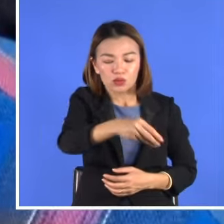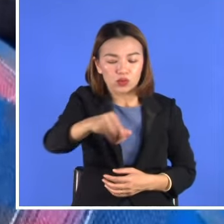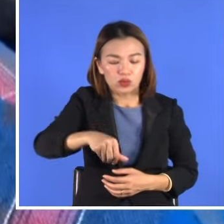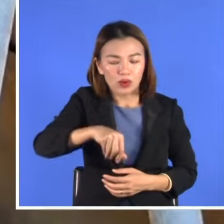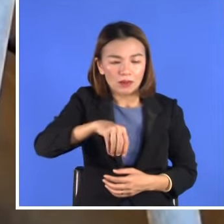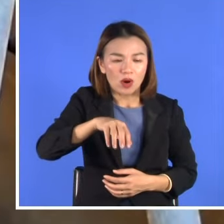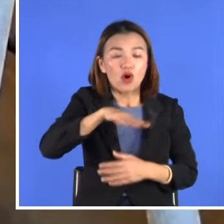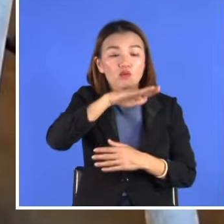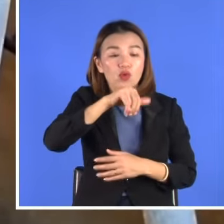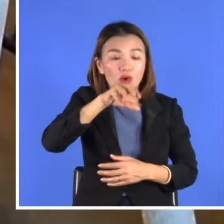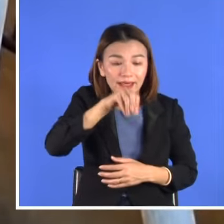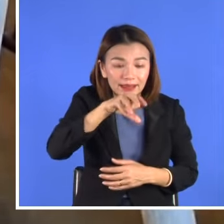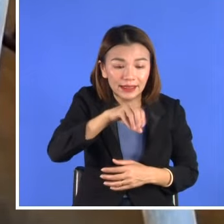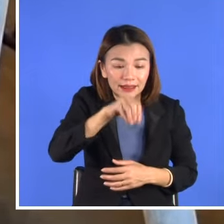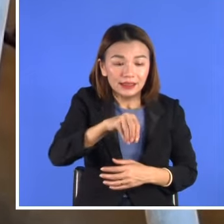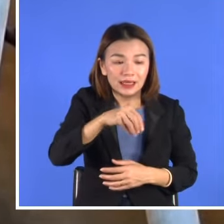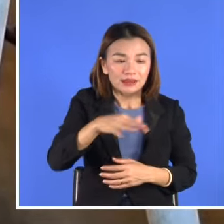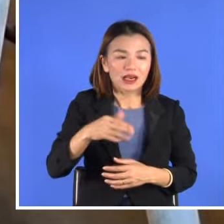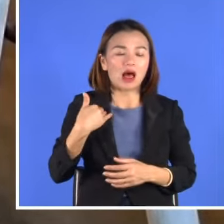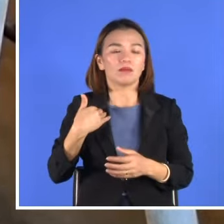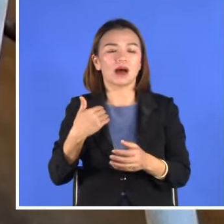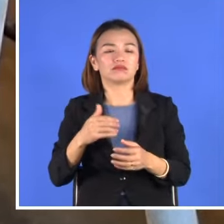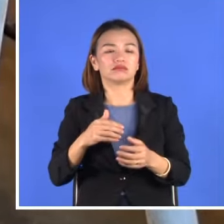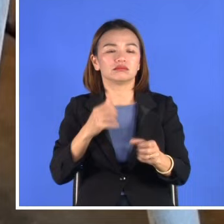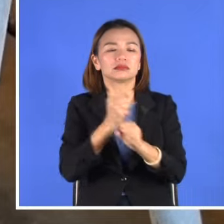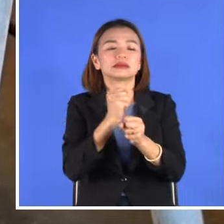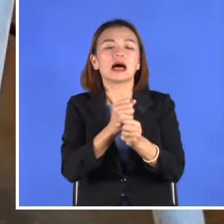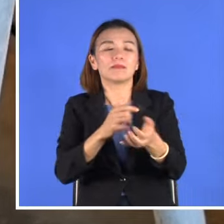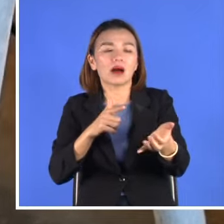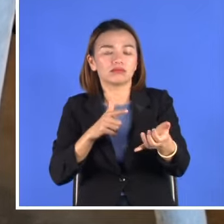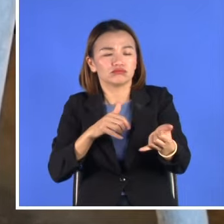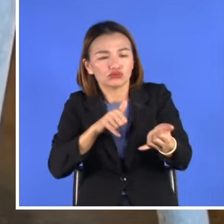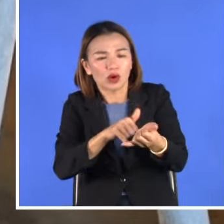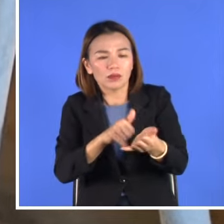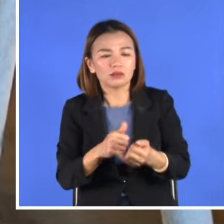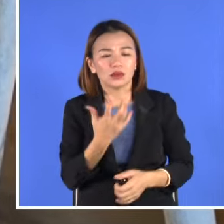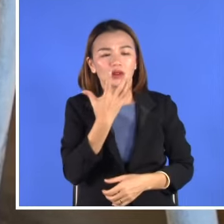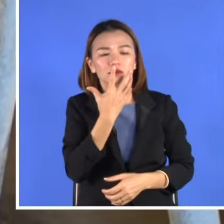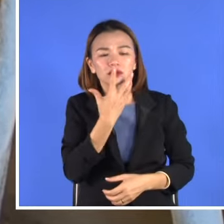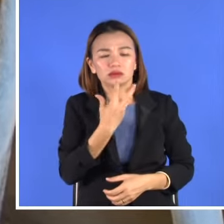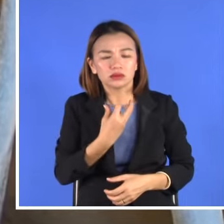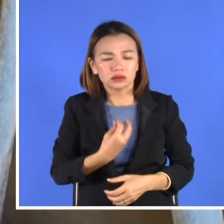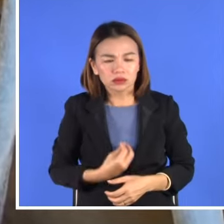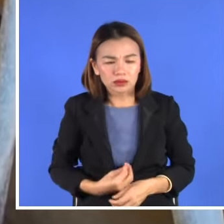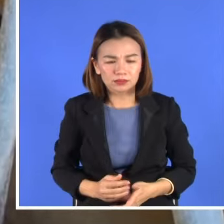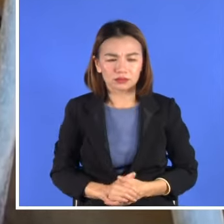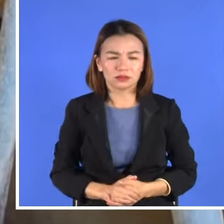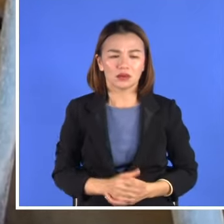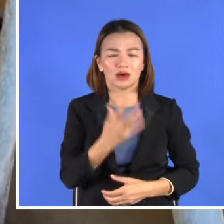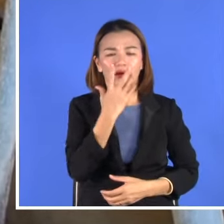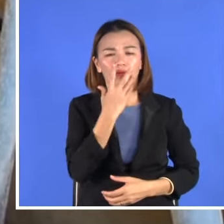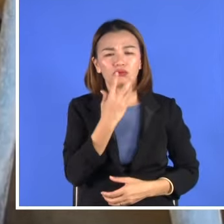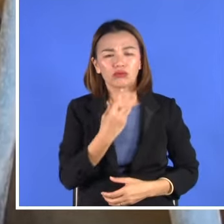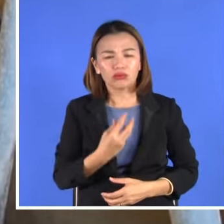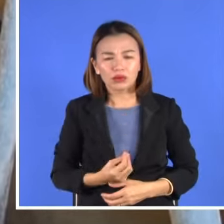ชำเราหมูโอ้โหคุณผู้ชมพอเกิดเหตุการณ์แบบนสงสารมันซึมเลยน่ะมันดูซึมมันดูจ๋องไปเลยนะคะ